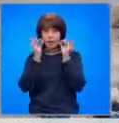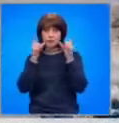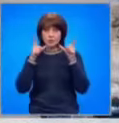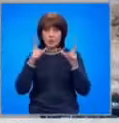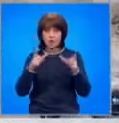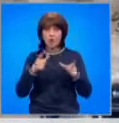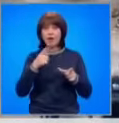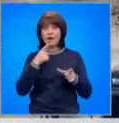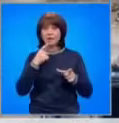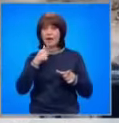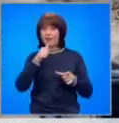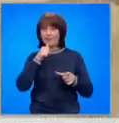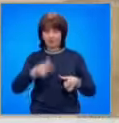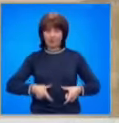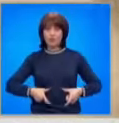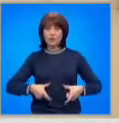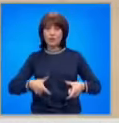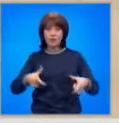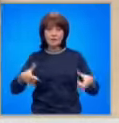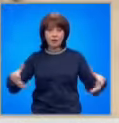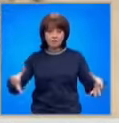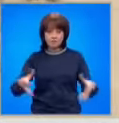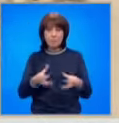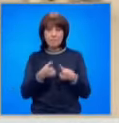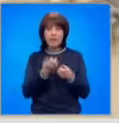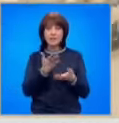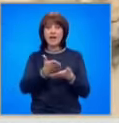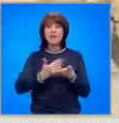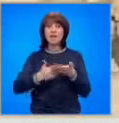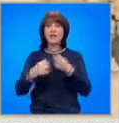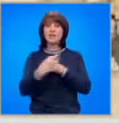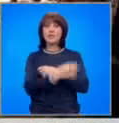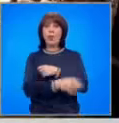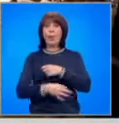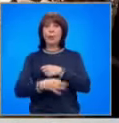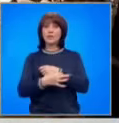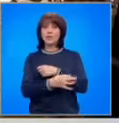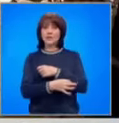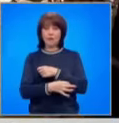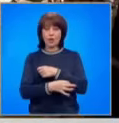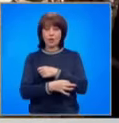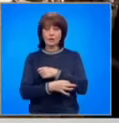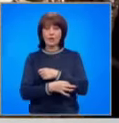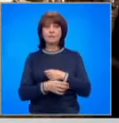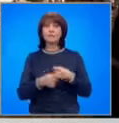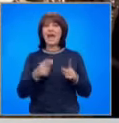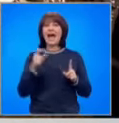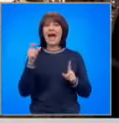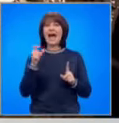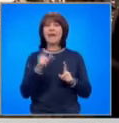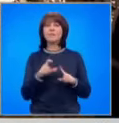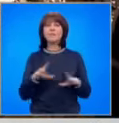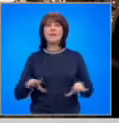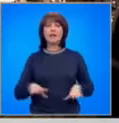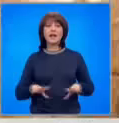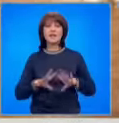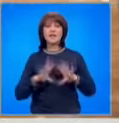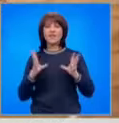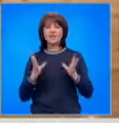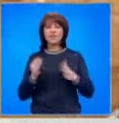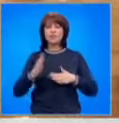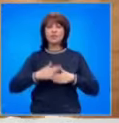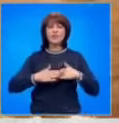на водния цикъл очаквано разкриха част от историята на Августа Траяна. Римски град, където всичко се строи по